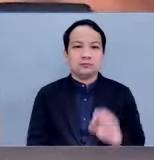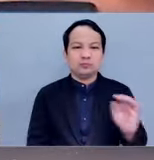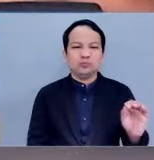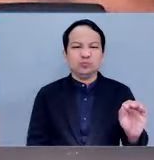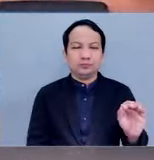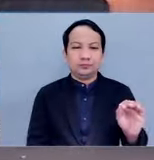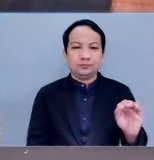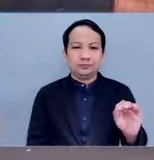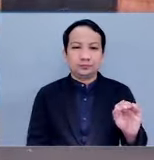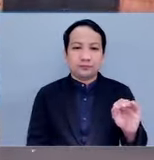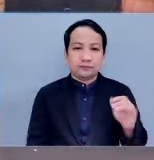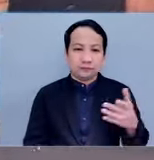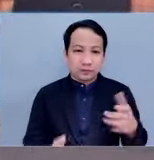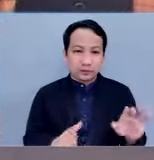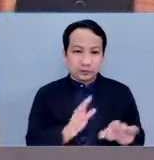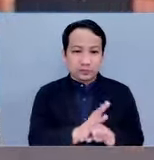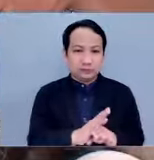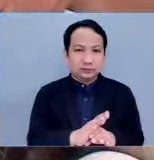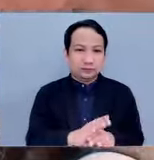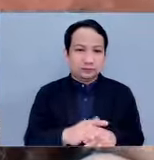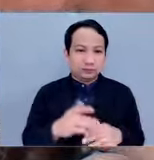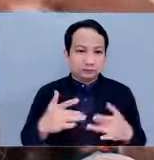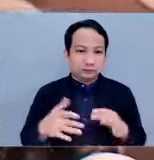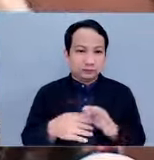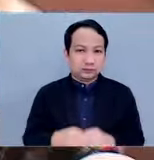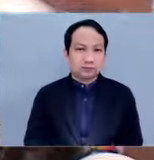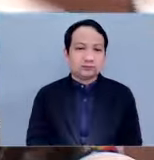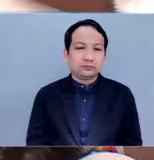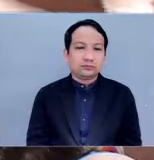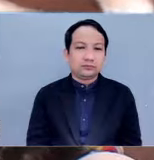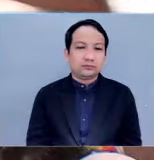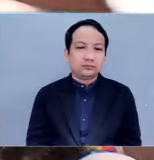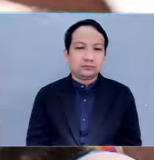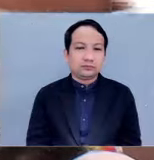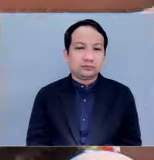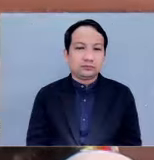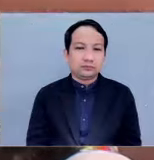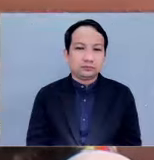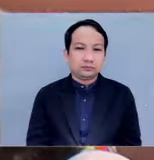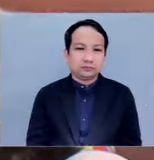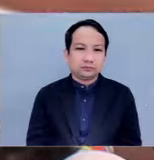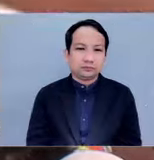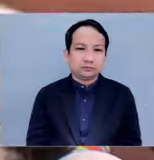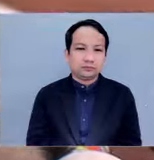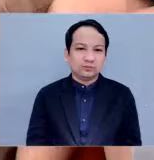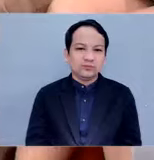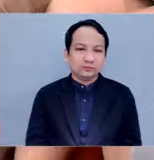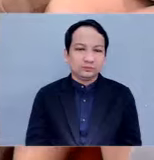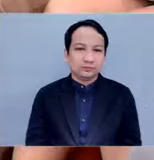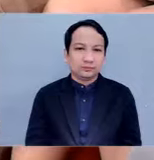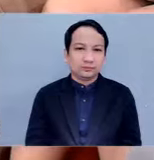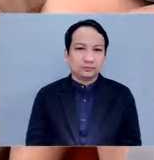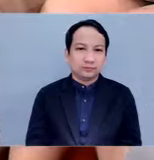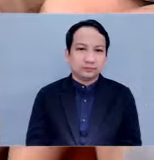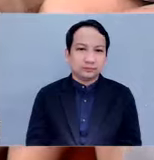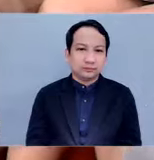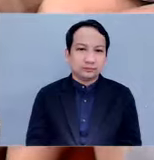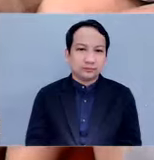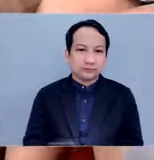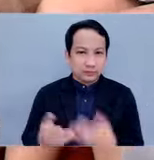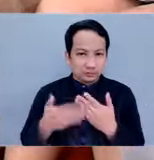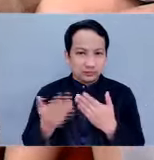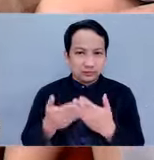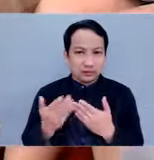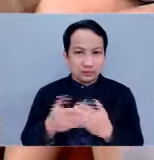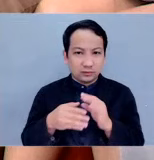palagi. Nagtatampisa. Ang cute naman. Pero Joy, sabi nila parang mas madali pa daw, mas low maintenance pa ang mga pusa. Kasi